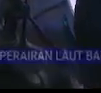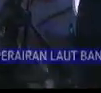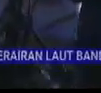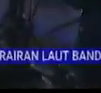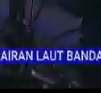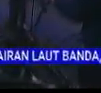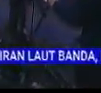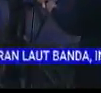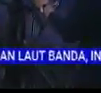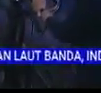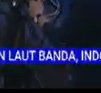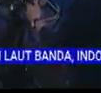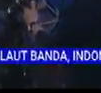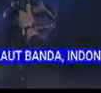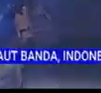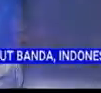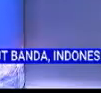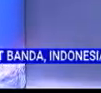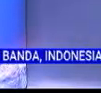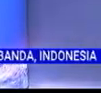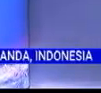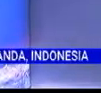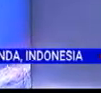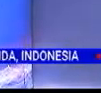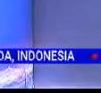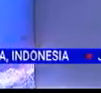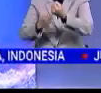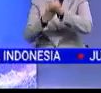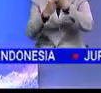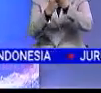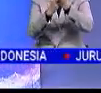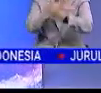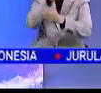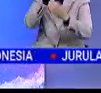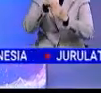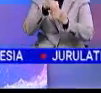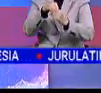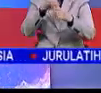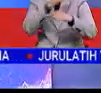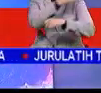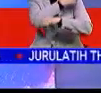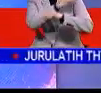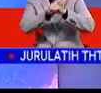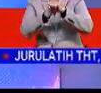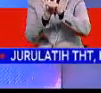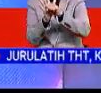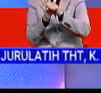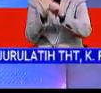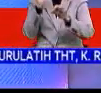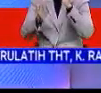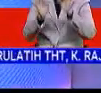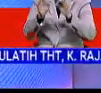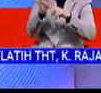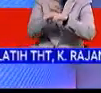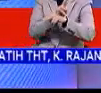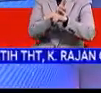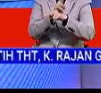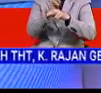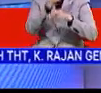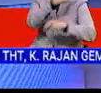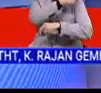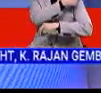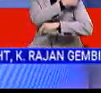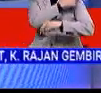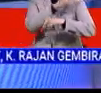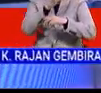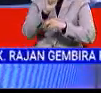Assalamualaikum, salam sejahtera. Kerajaan mempunyai pelan sokongan membabitkan bekalan vaksin COVID-19 sekiranya penggunaan vaksin